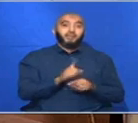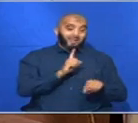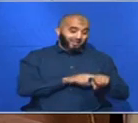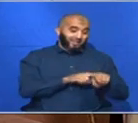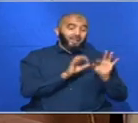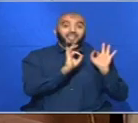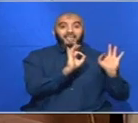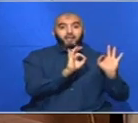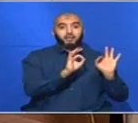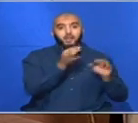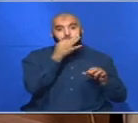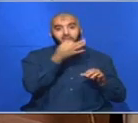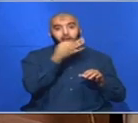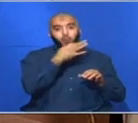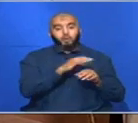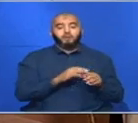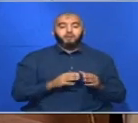نقص فيه الدواء